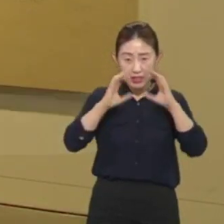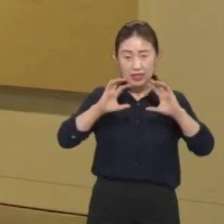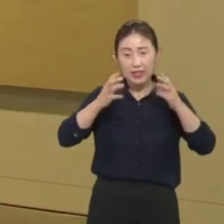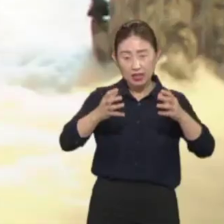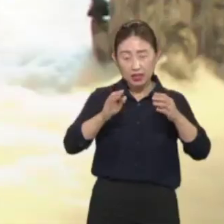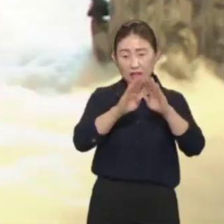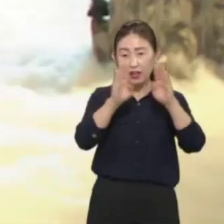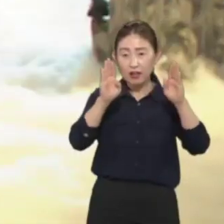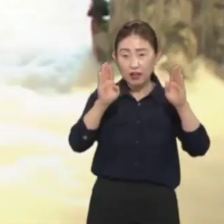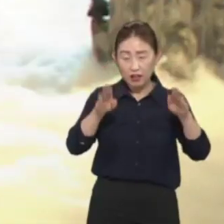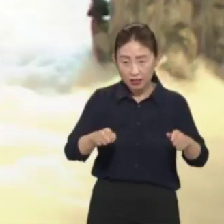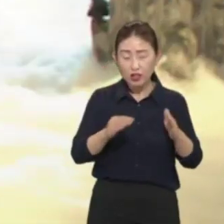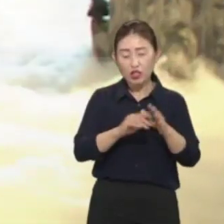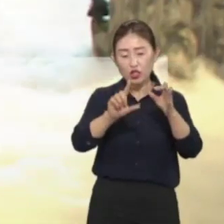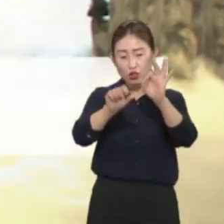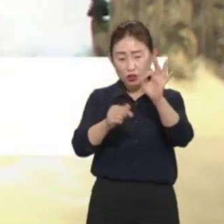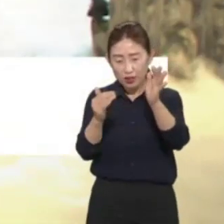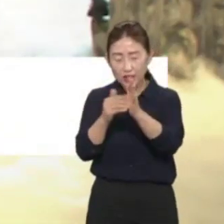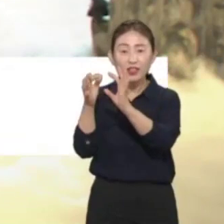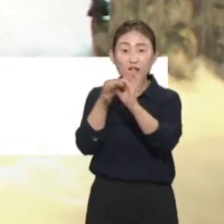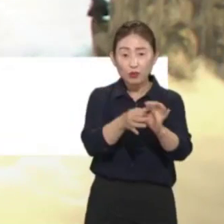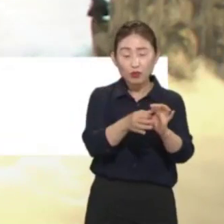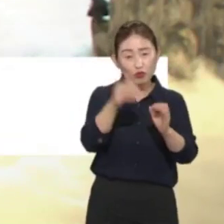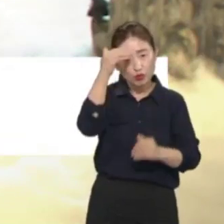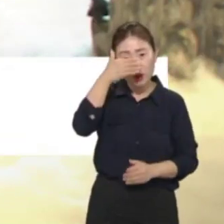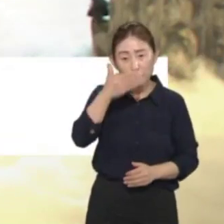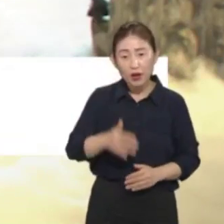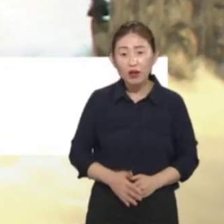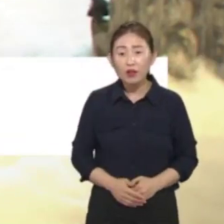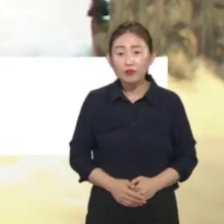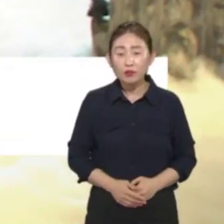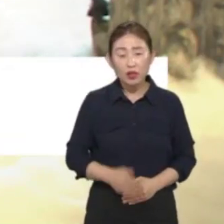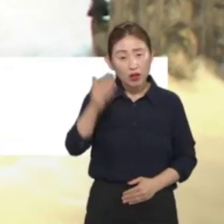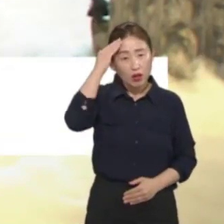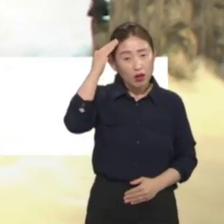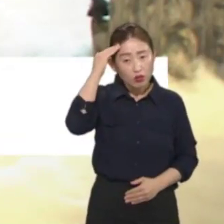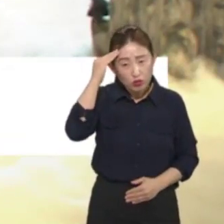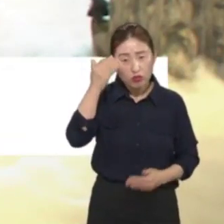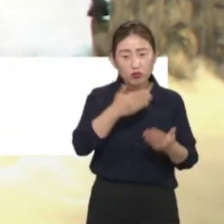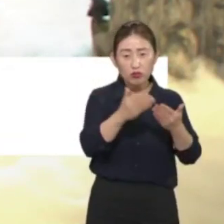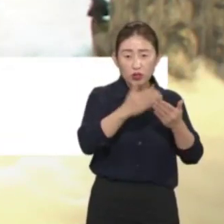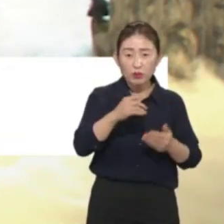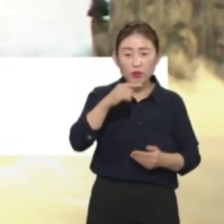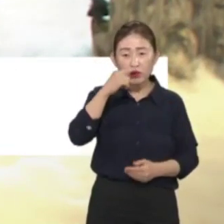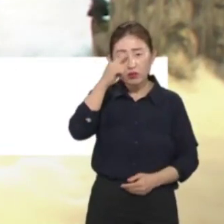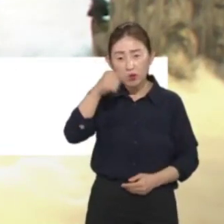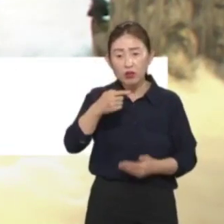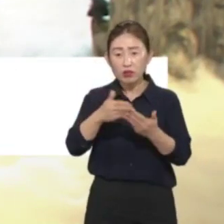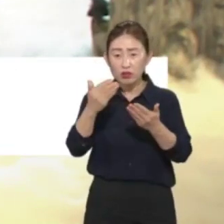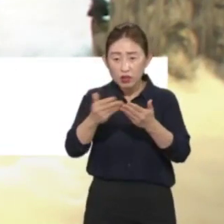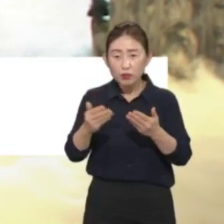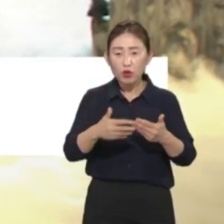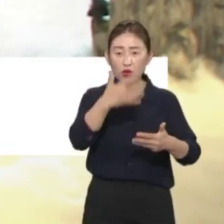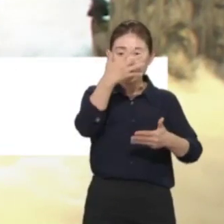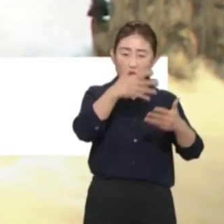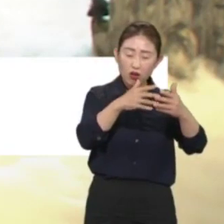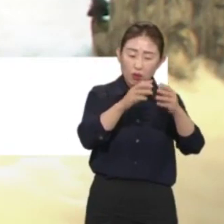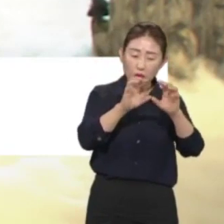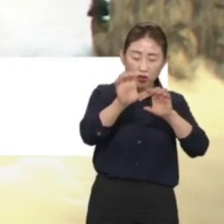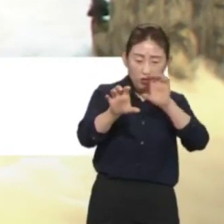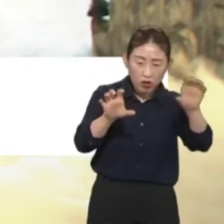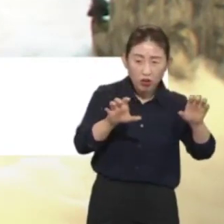열립니다. 한국화, 서양화, 그리고 설치, 영상까지 다양한 작품 속에 숨어있는 아름다운